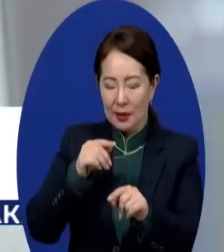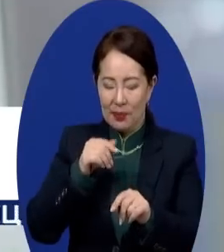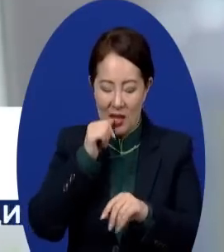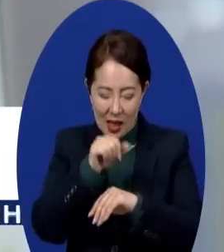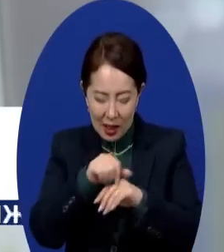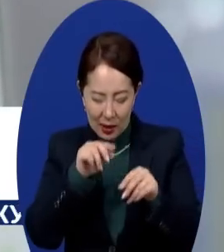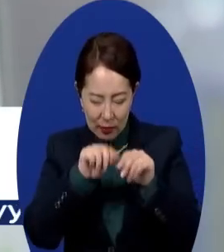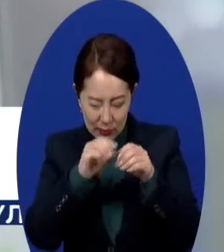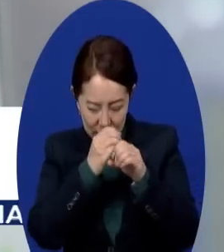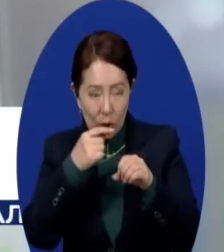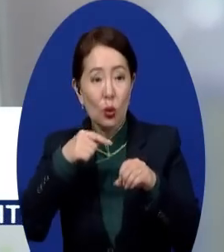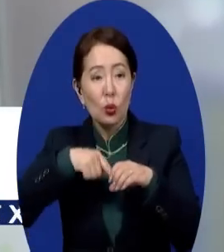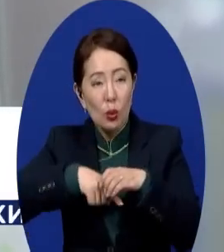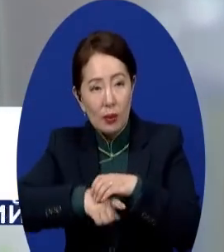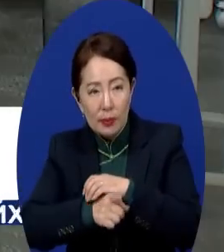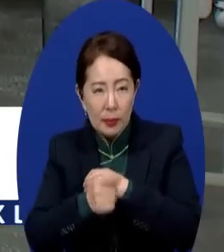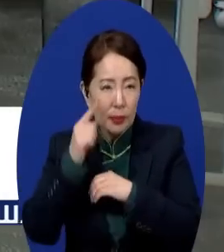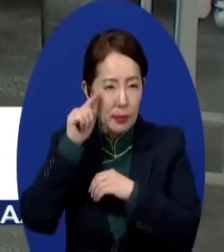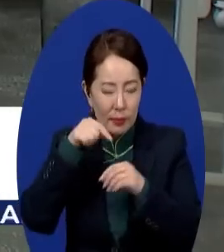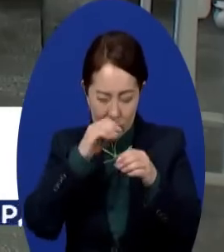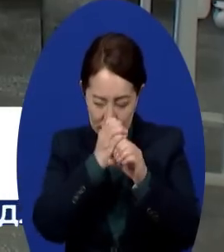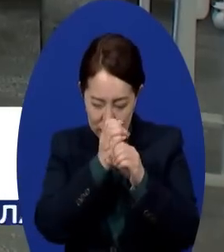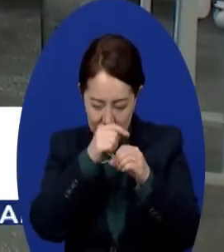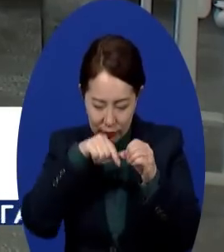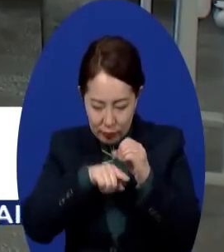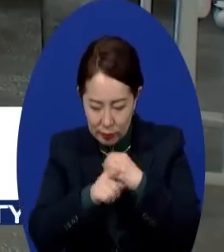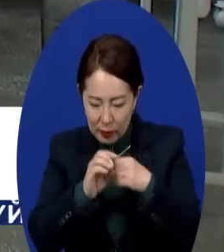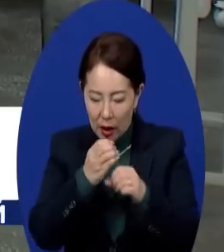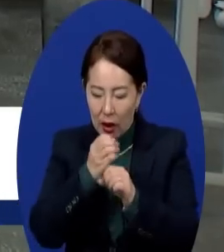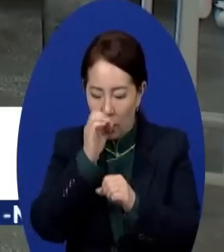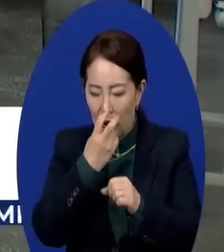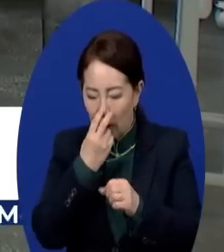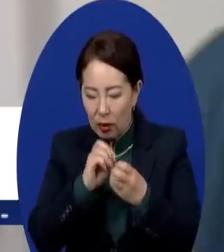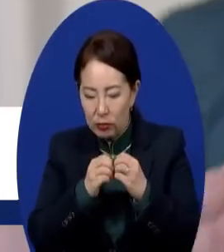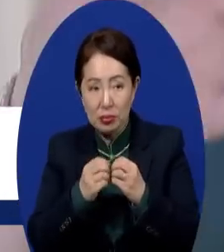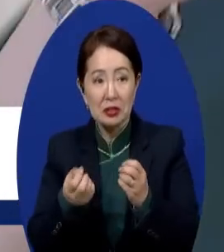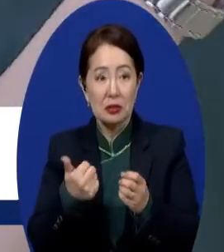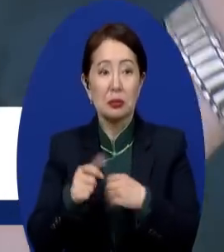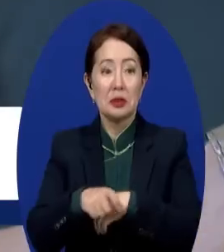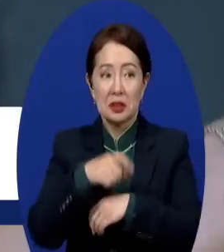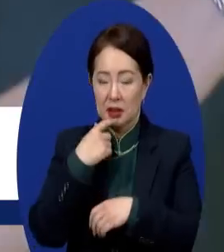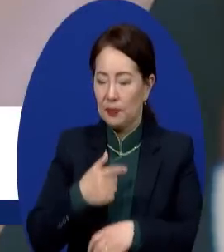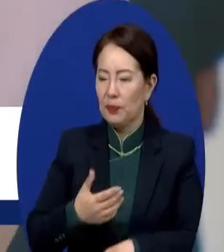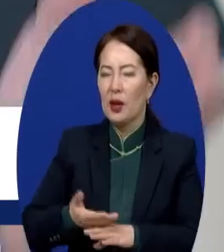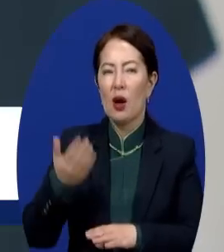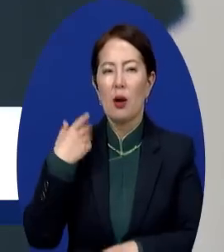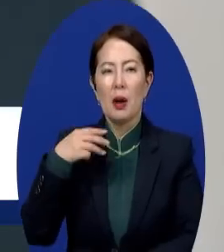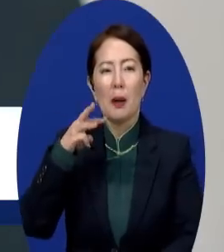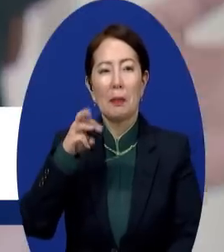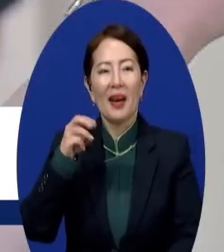аргаар хийж эхэлсэн нь чухал ач холбогдолтой гэдгийг мэрэгжилтнүүд хэлж байна. Урд нь одоо механикаар шууд л